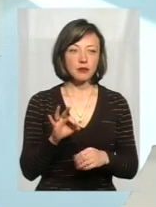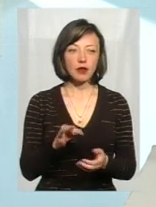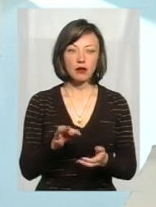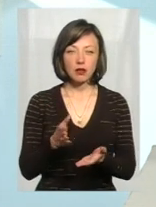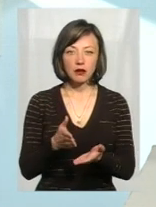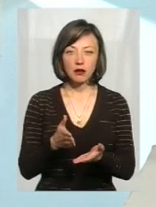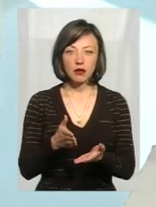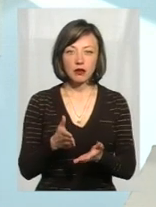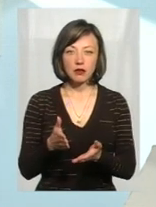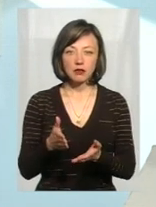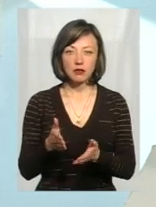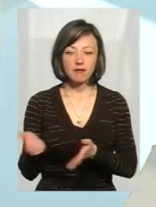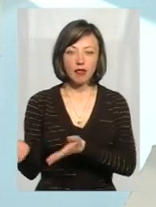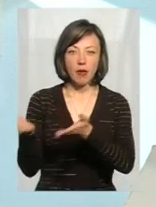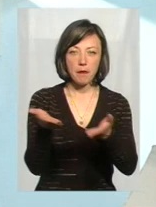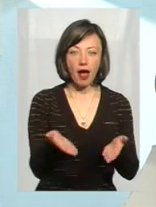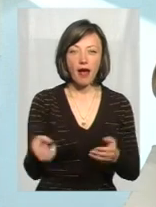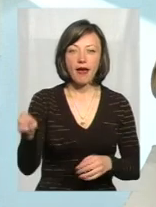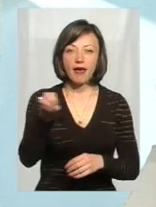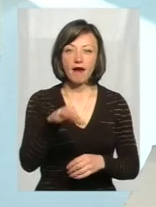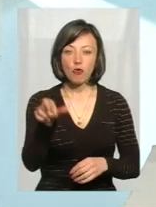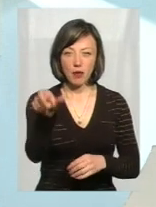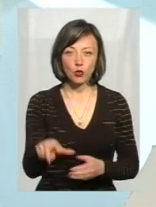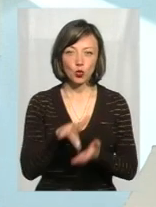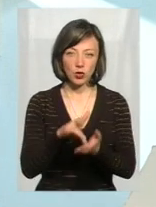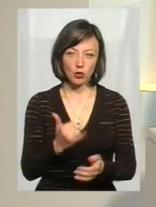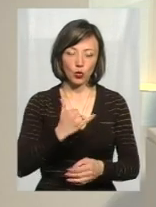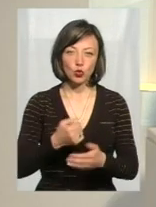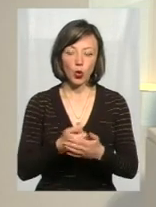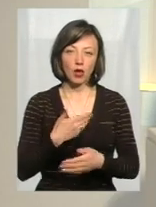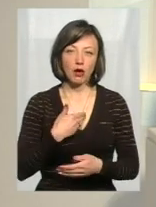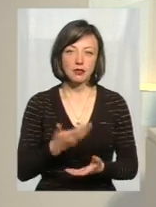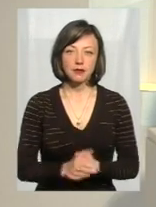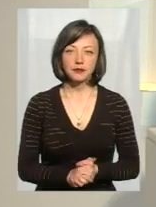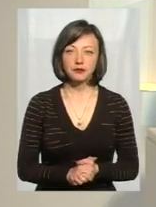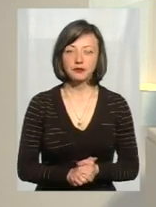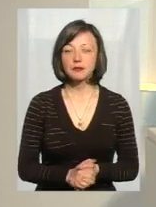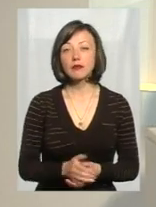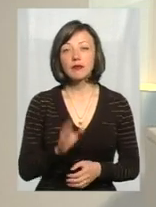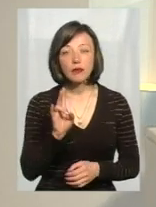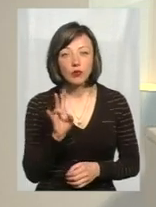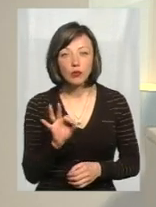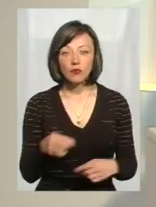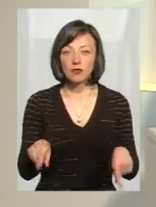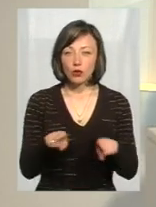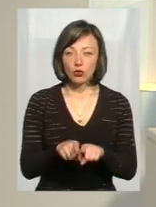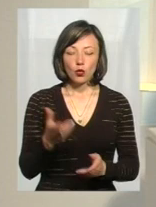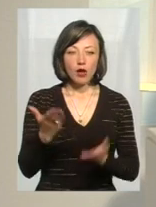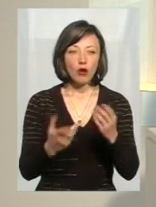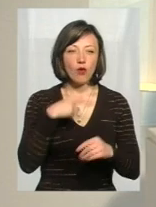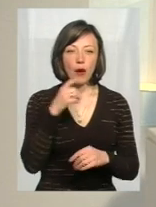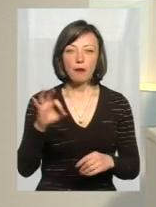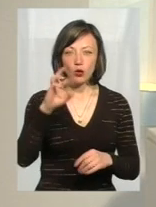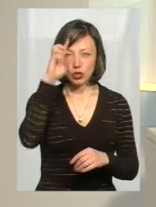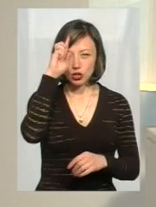направлення європейського туриста до нас. Але все ж таки, якщо вже говорити про